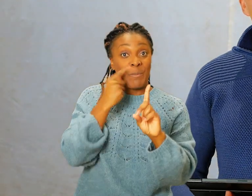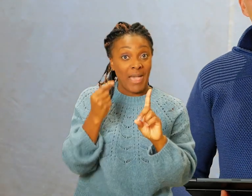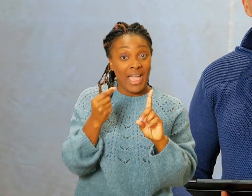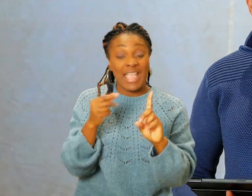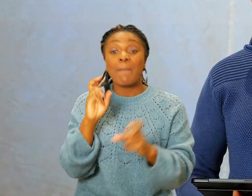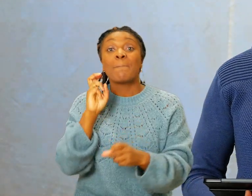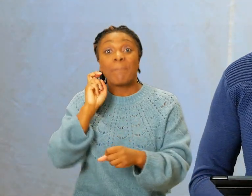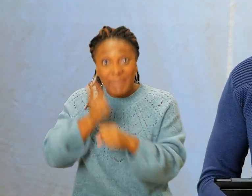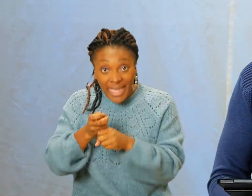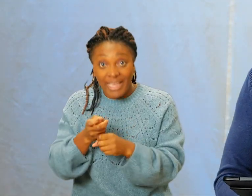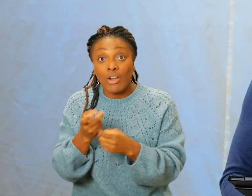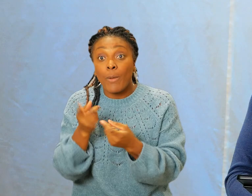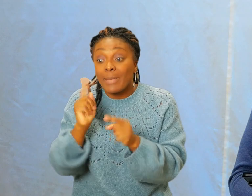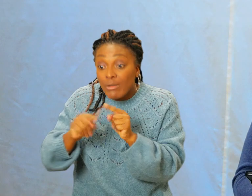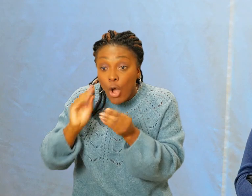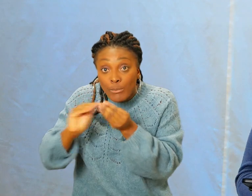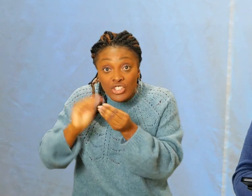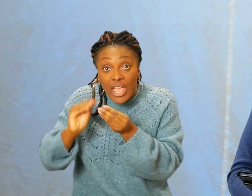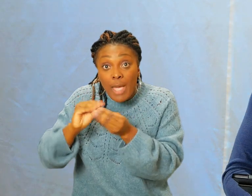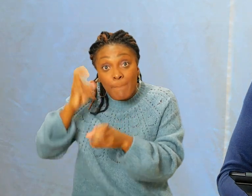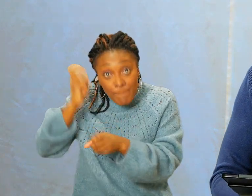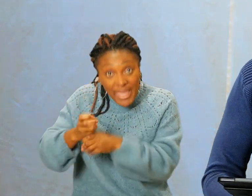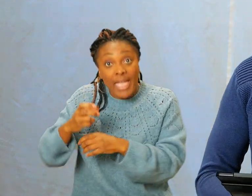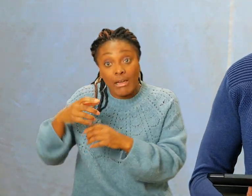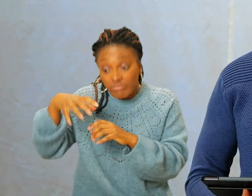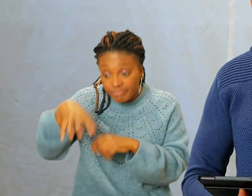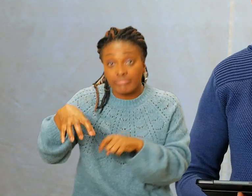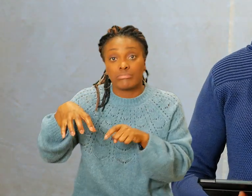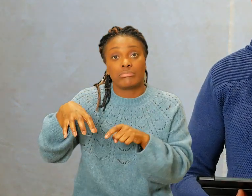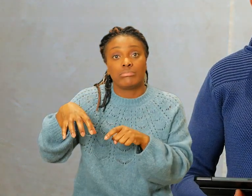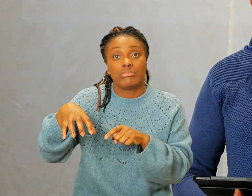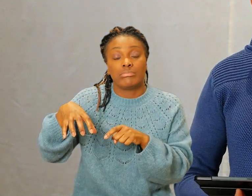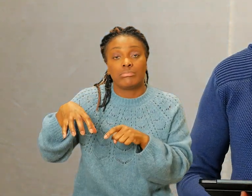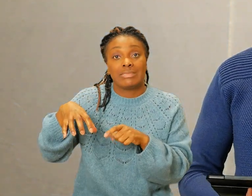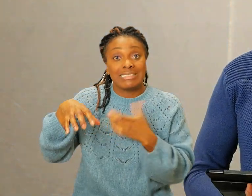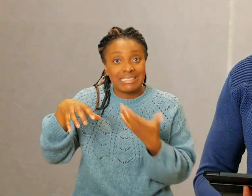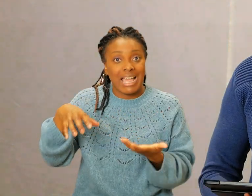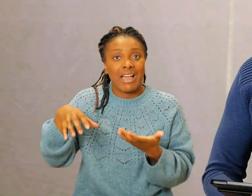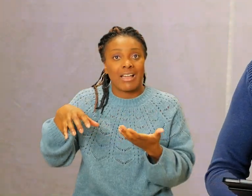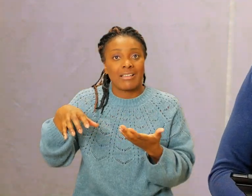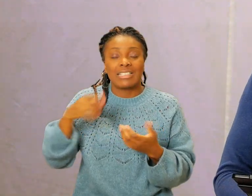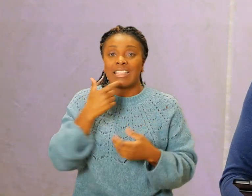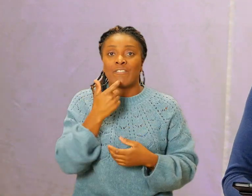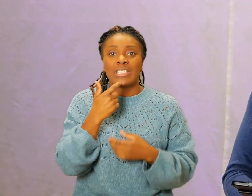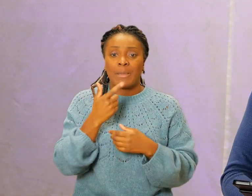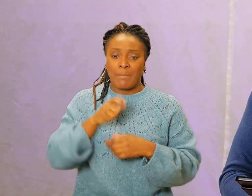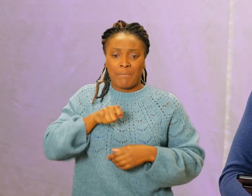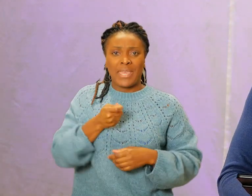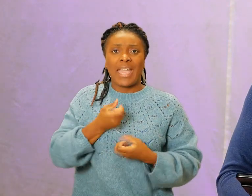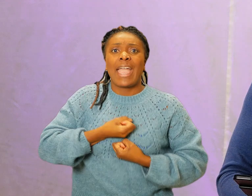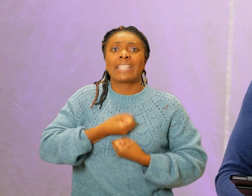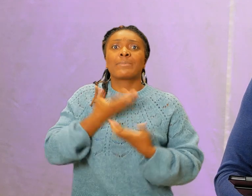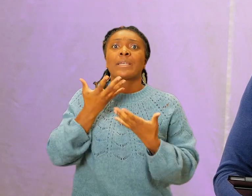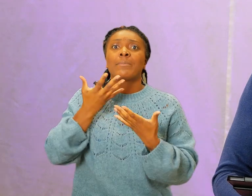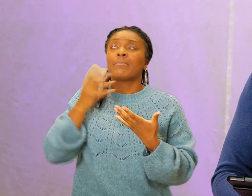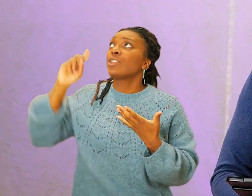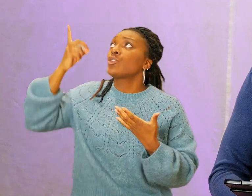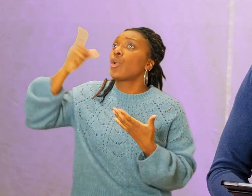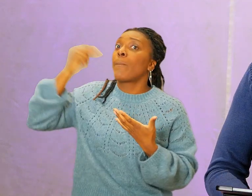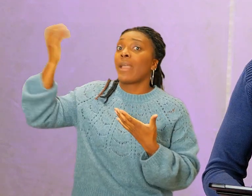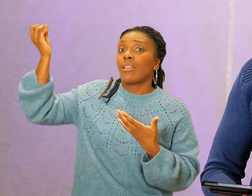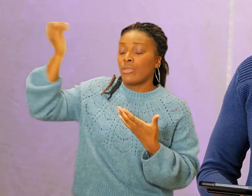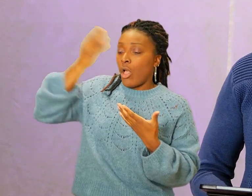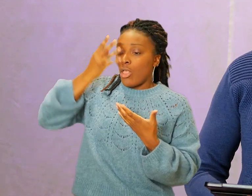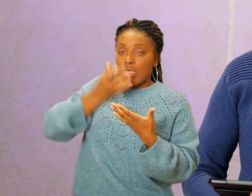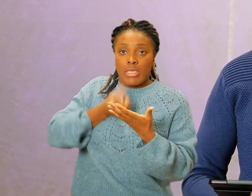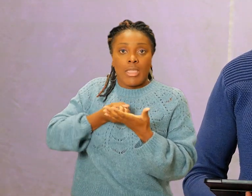il y a Pierre, quelque chose que Pierre lui-même vient de dire de la part du Père, qui est la pierre angulaire de tout ce qui va se passer maintenant.